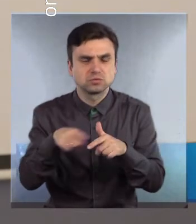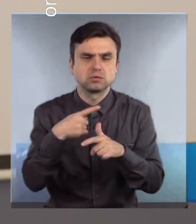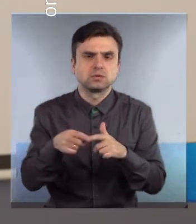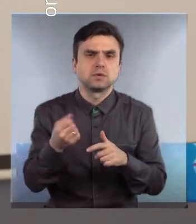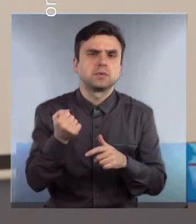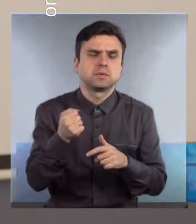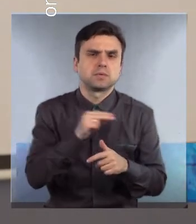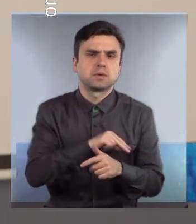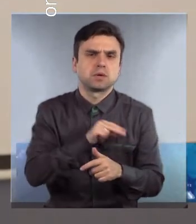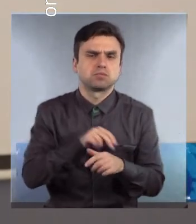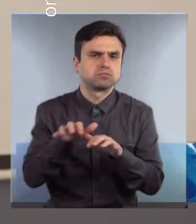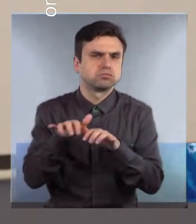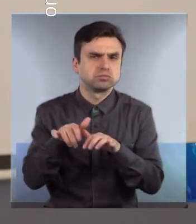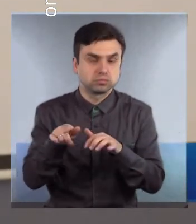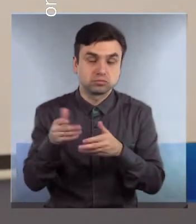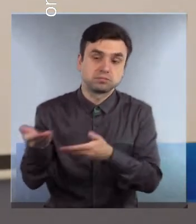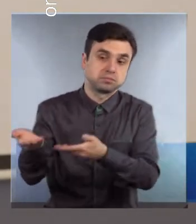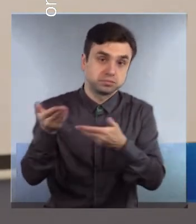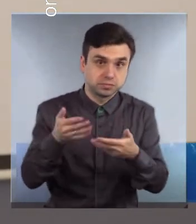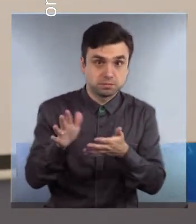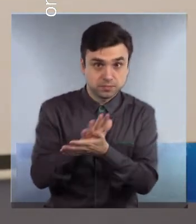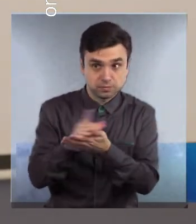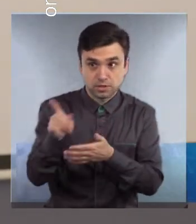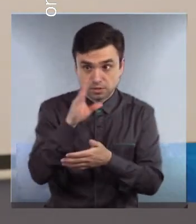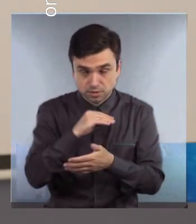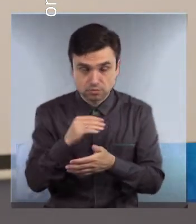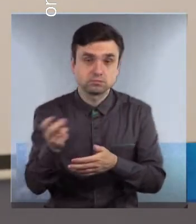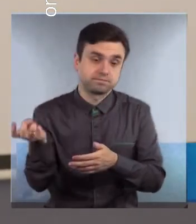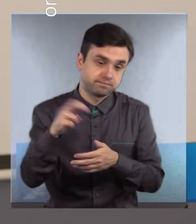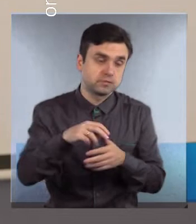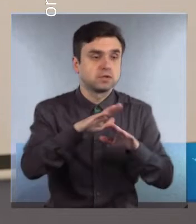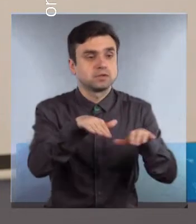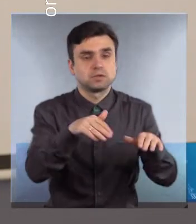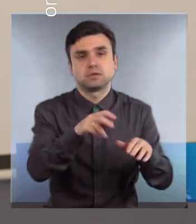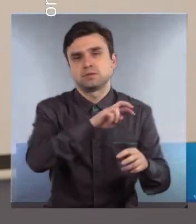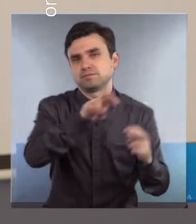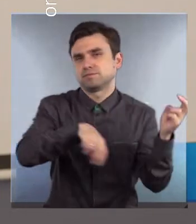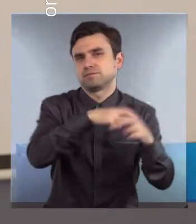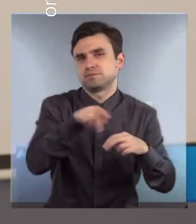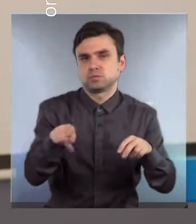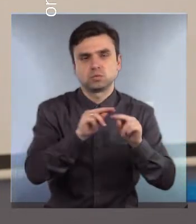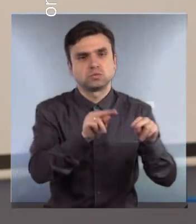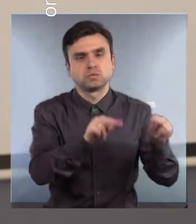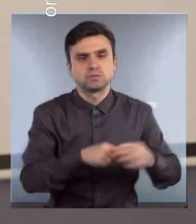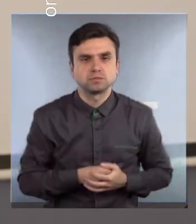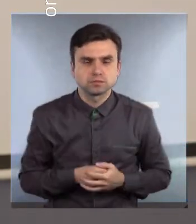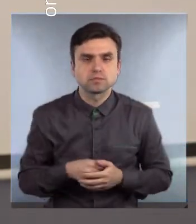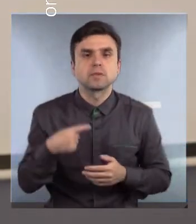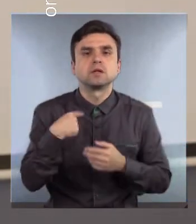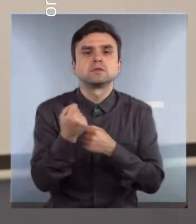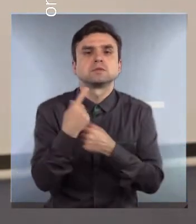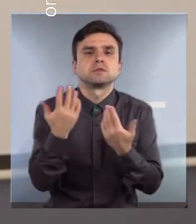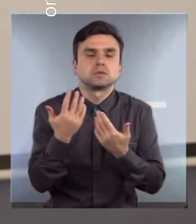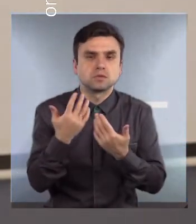завдання полягає в тому, щоб ознайомити містян, батьків, директорів шкіл з тим, що в нашому місті є волонтерська мережа,